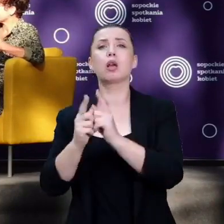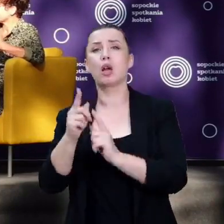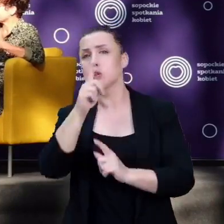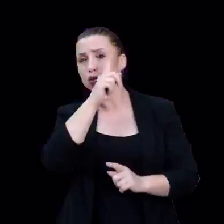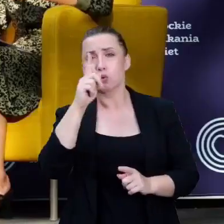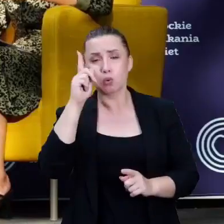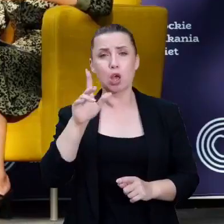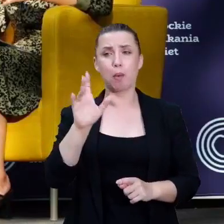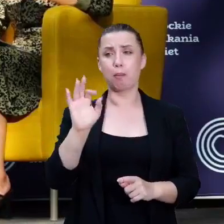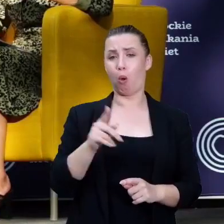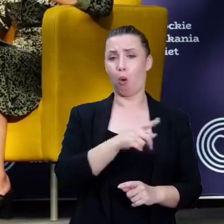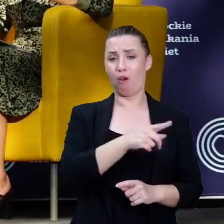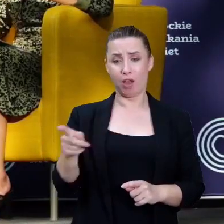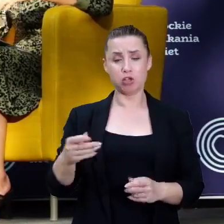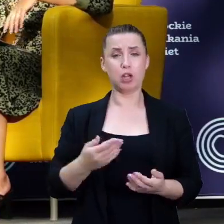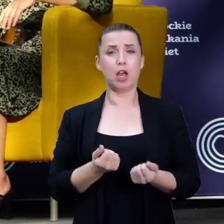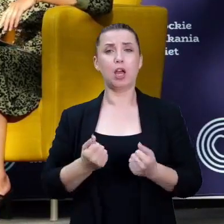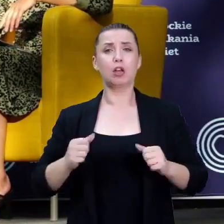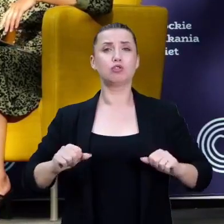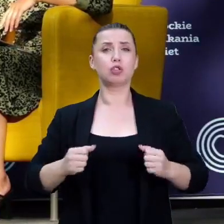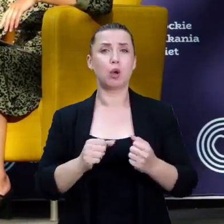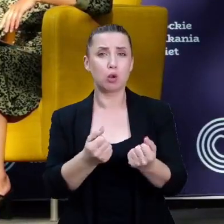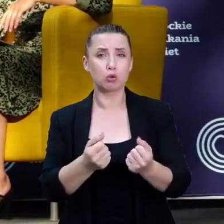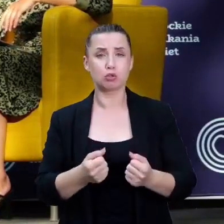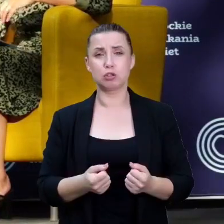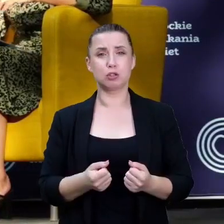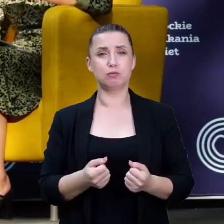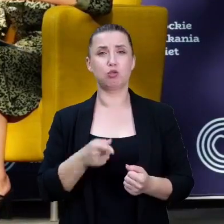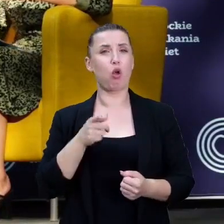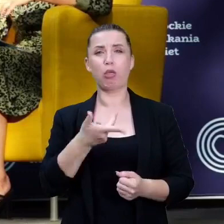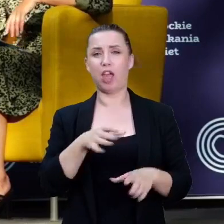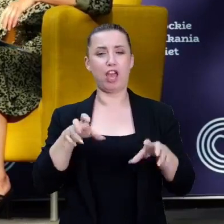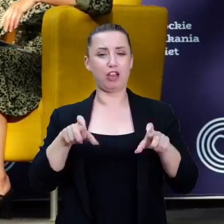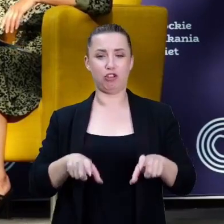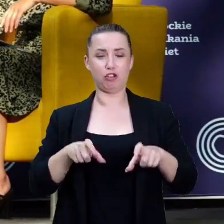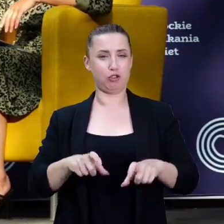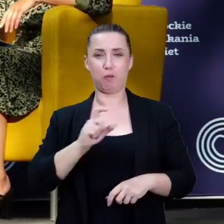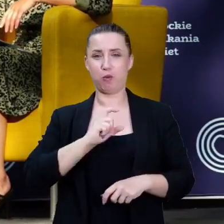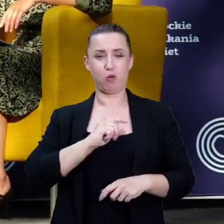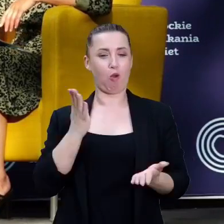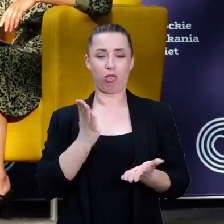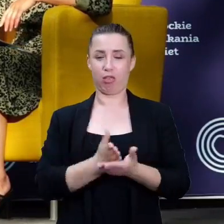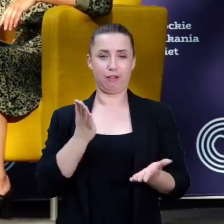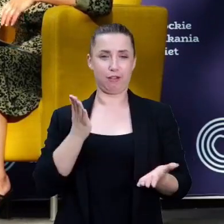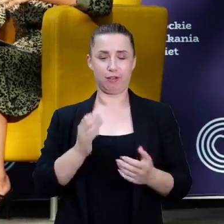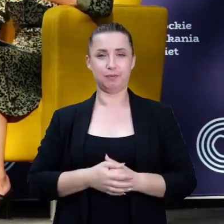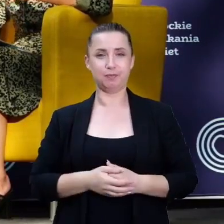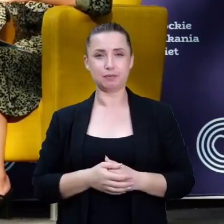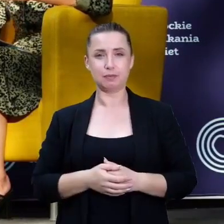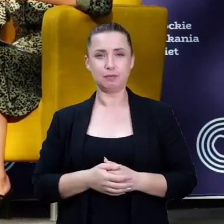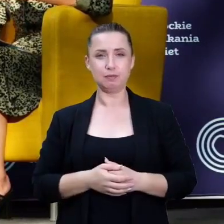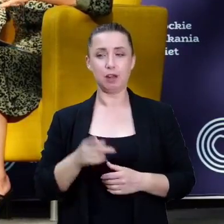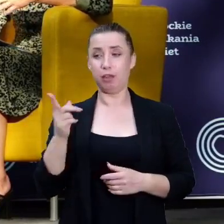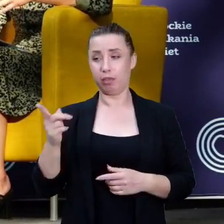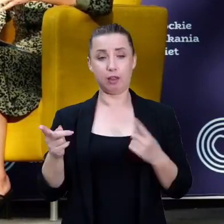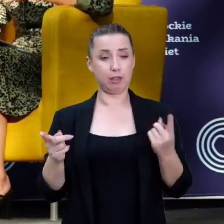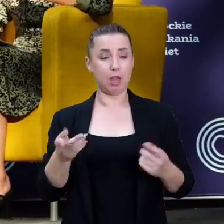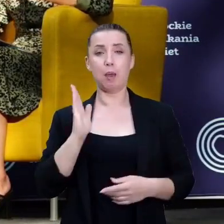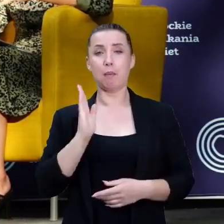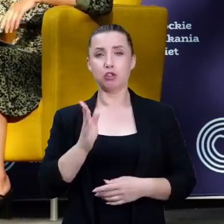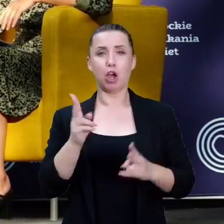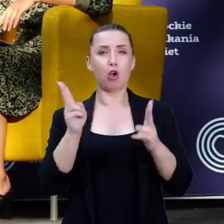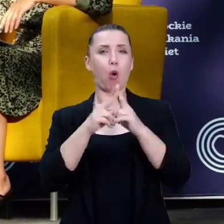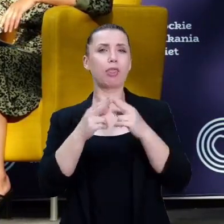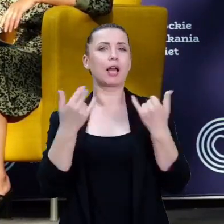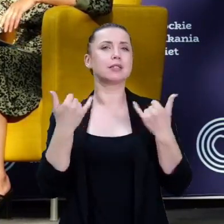Wasze dzieci no nie są zamknięte w pokoju biurowym przed komputerem. Macie także kontakty z zagranicą.